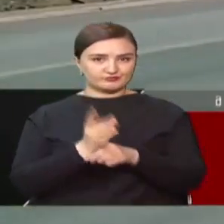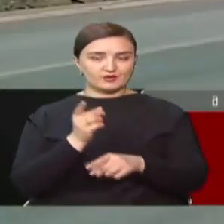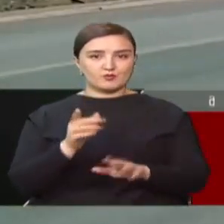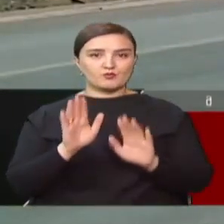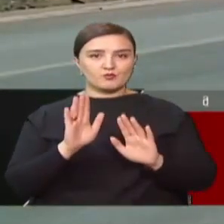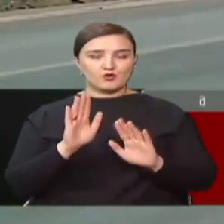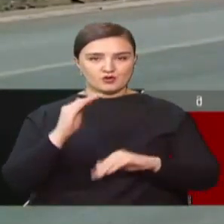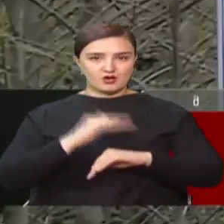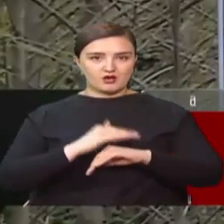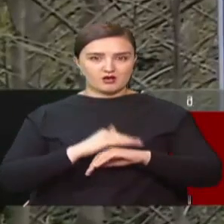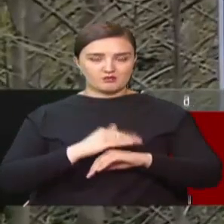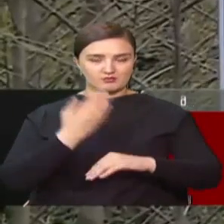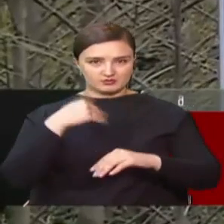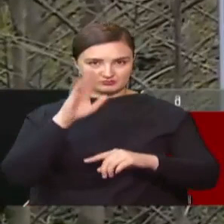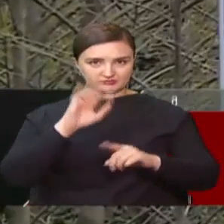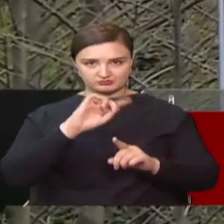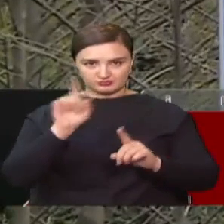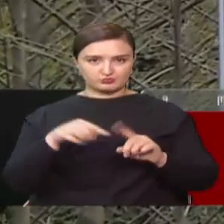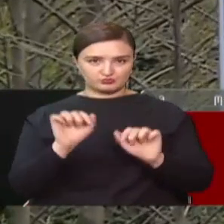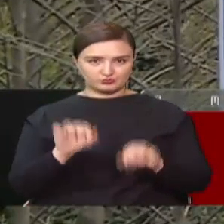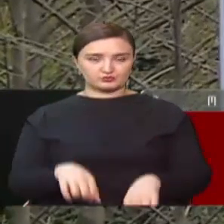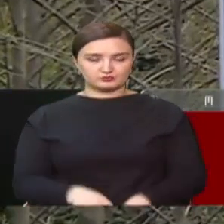მოძრაობას მხოლოდ ღამის საათებში შეძლებენ.